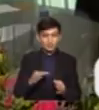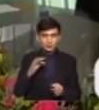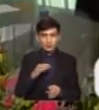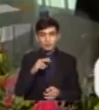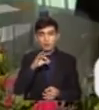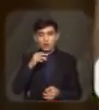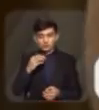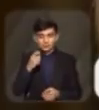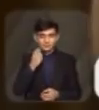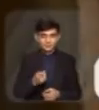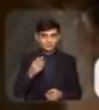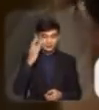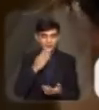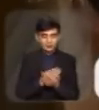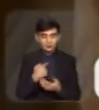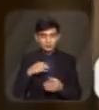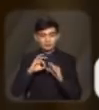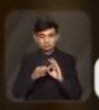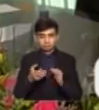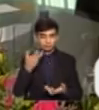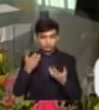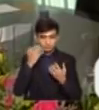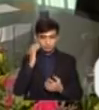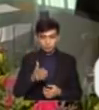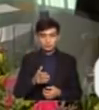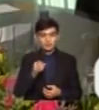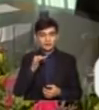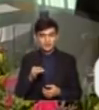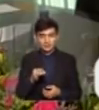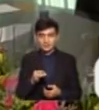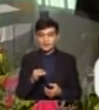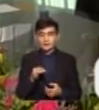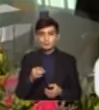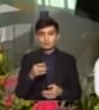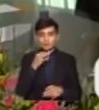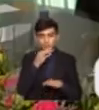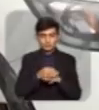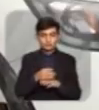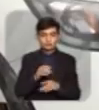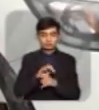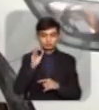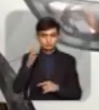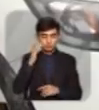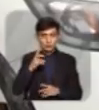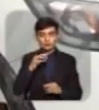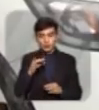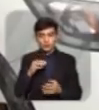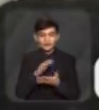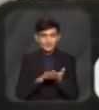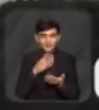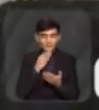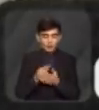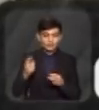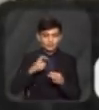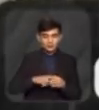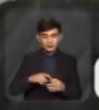пошлина была снижена. Мы их сейчас подробно изучим. Вот, и, соответственно, передадим. Но не все смогут зарегистрировать машины,